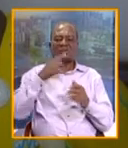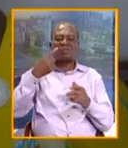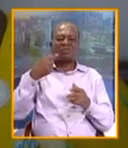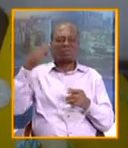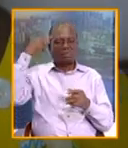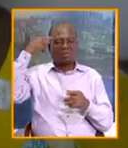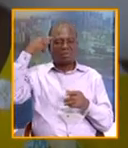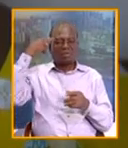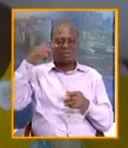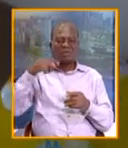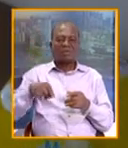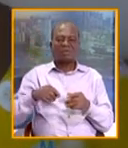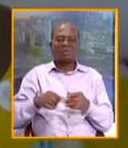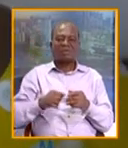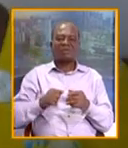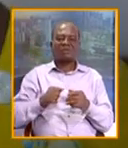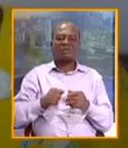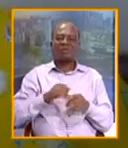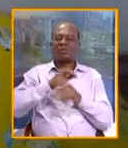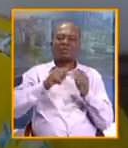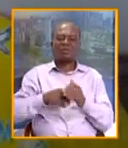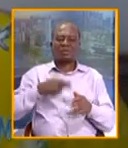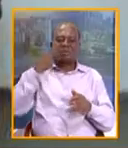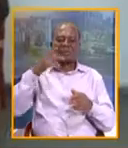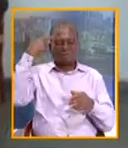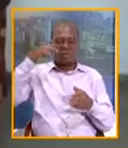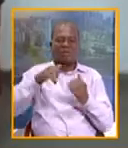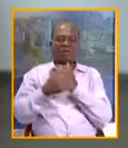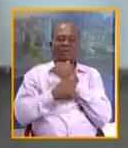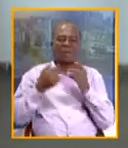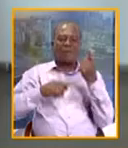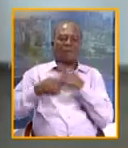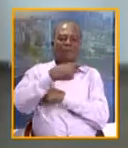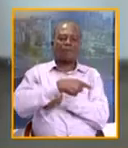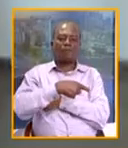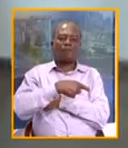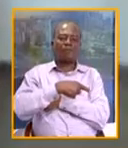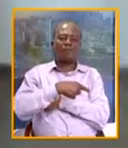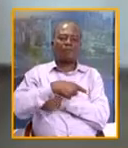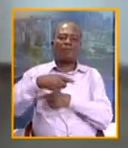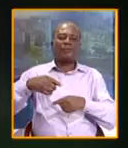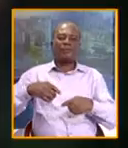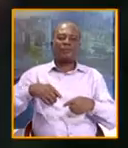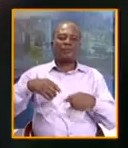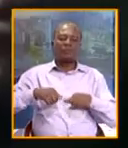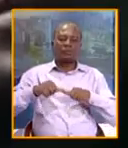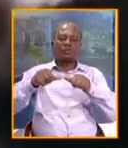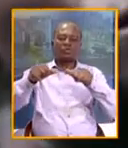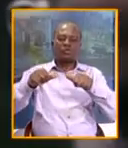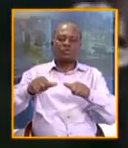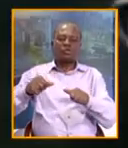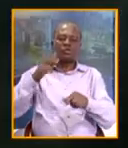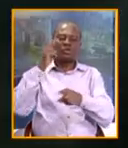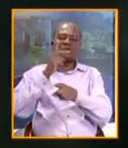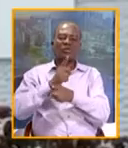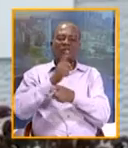je pensais c'est l'esprit saint qui a inspiré tout c'est par là pour ce pays a aujourd'hui la brianaise continue de garder ses valeurs